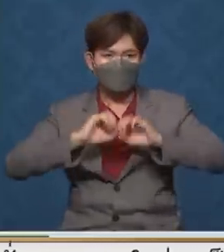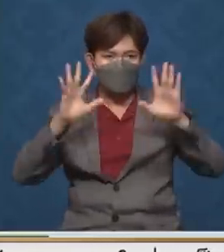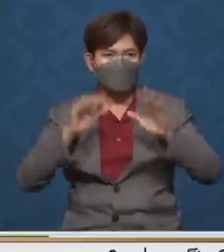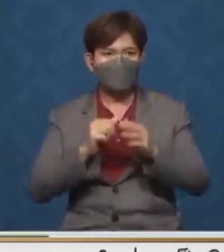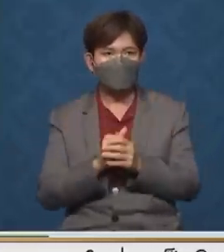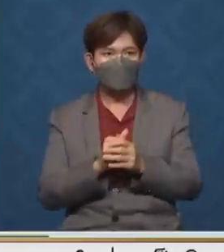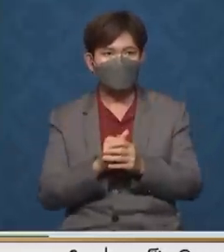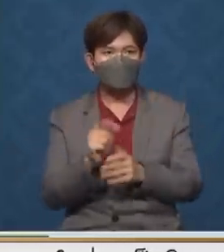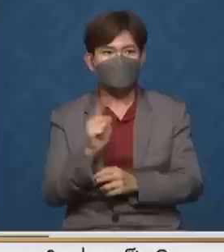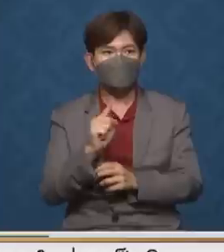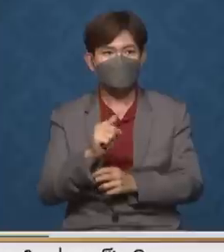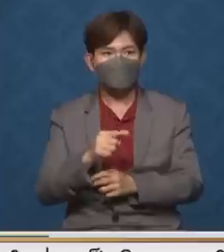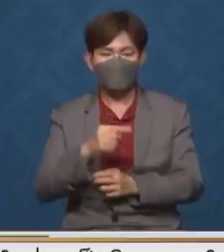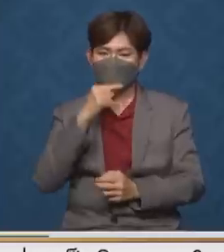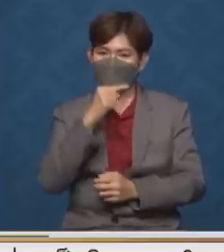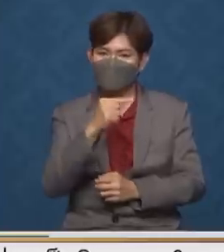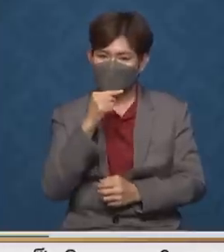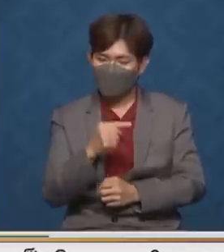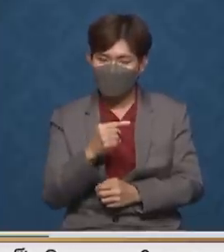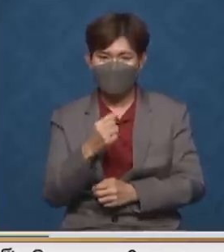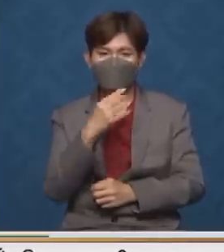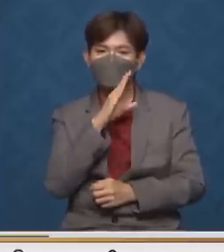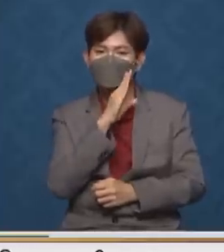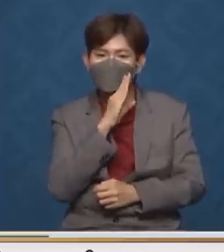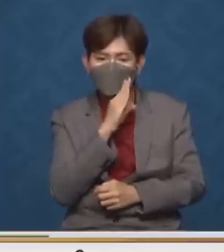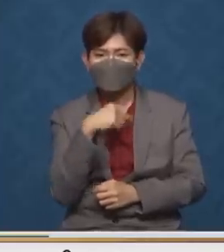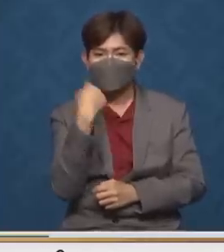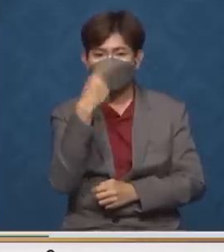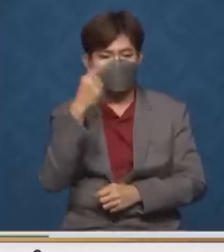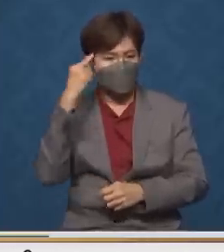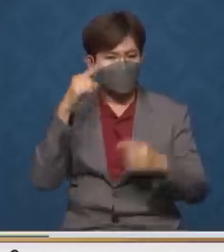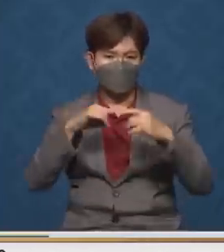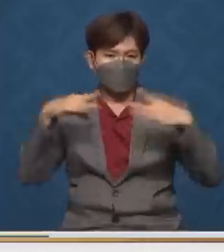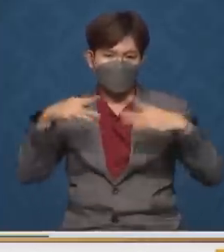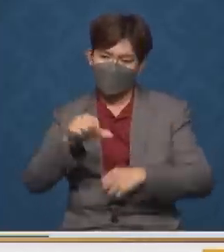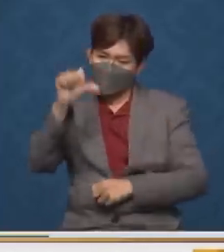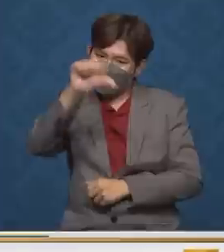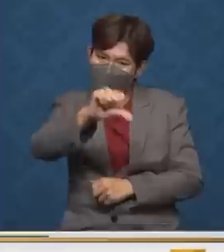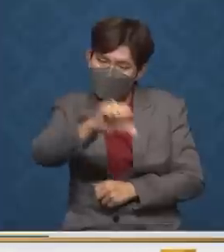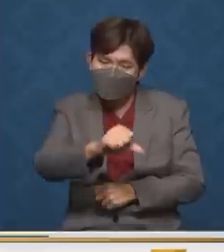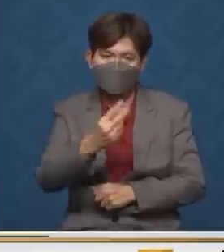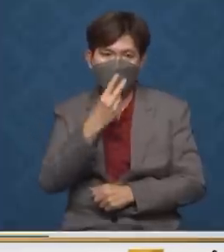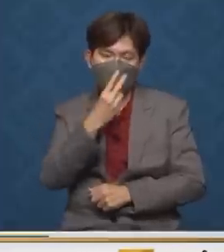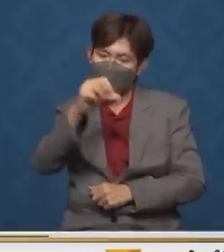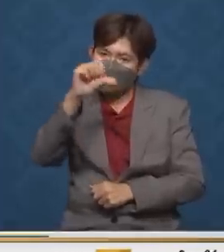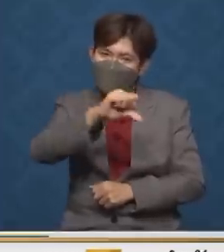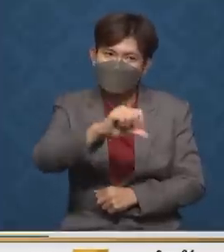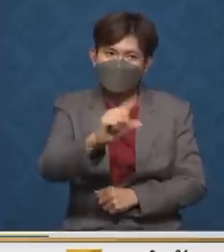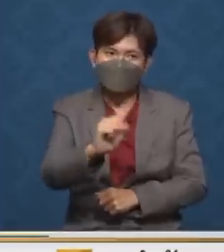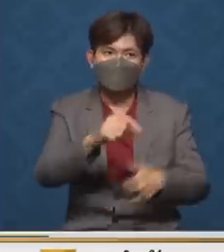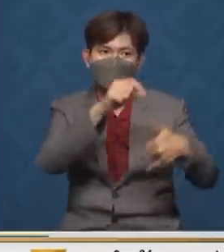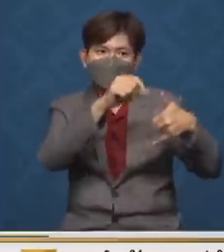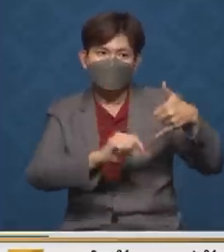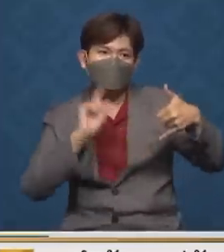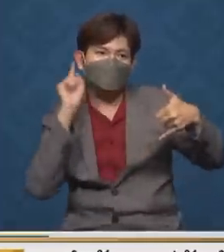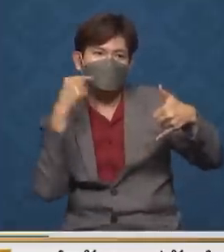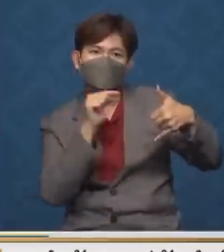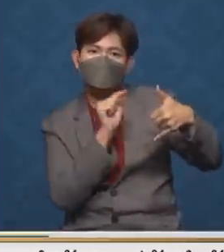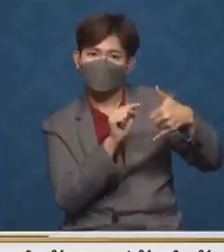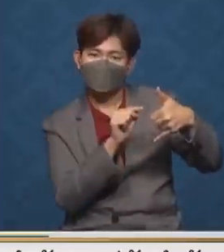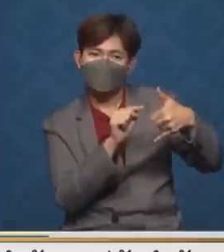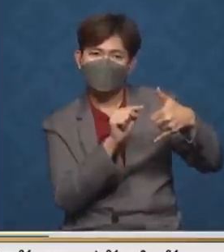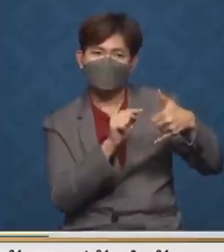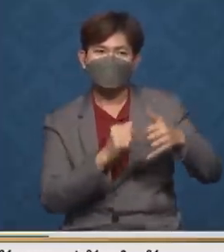ปล่อยให้สปิด แร์เฟคนิวคอยด้วยค่าผู้เห็นต่างทางการเมืองไปด้วยค่าคุณ säger lini อัชวะทานน